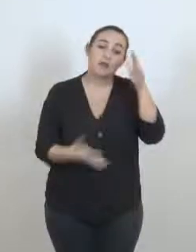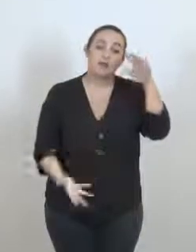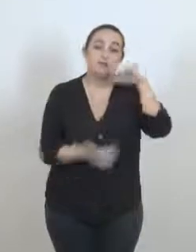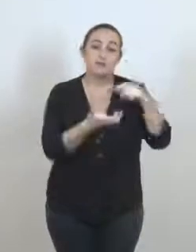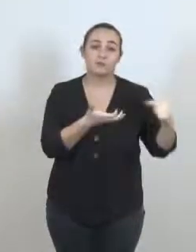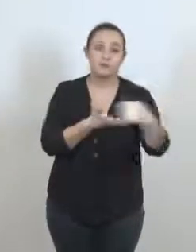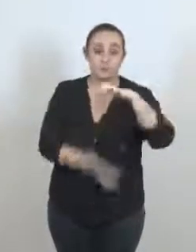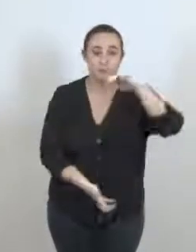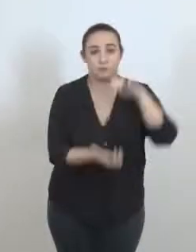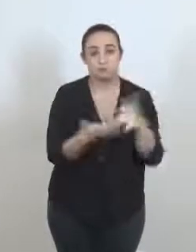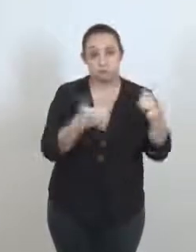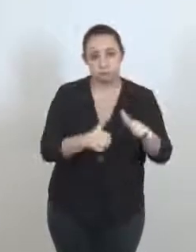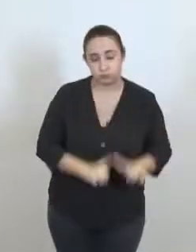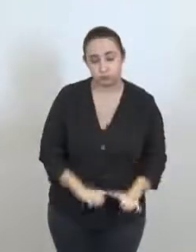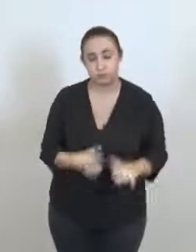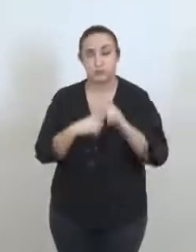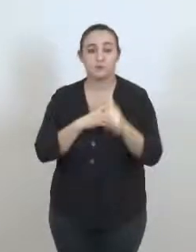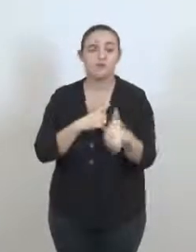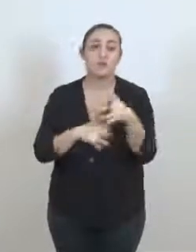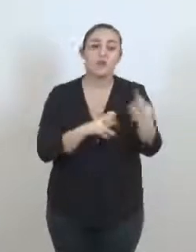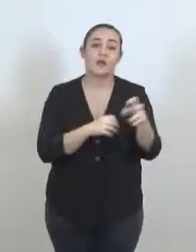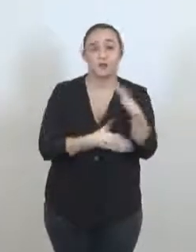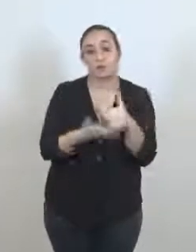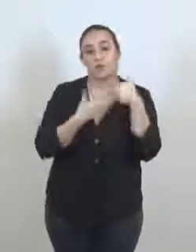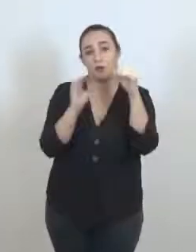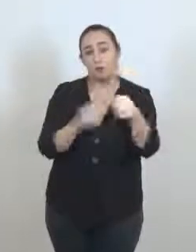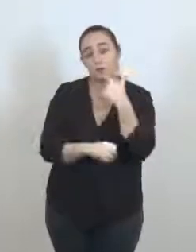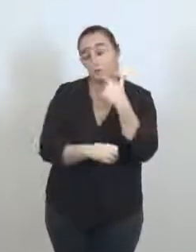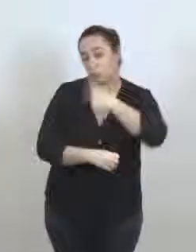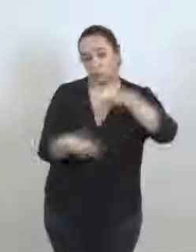fossile, tout en ayant un débouché supplémentaire pour les agriculteurs. Nous voterons pour. Merci.